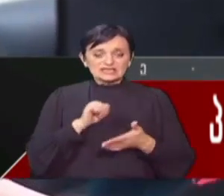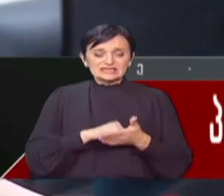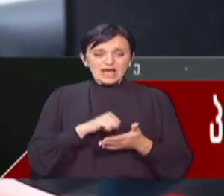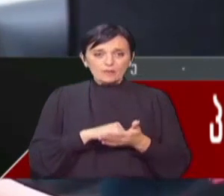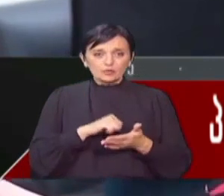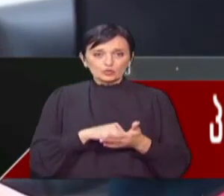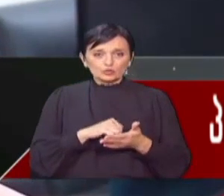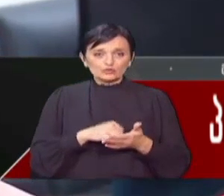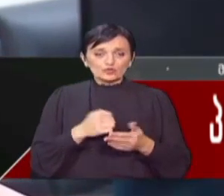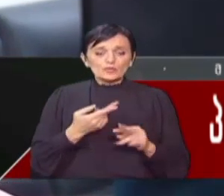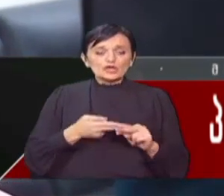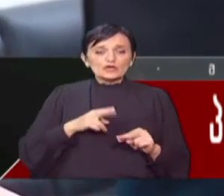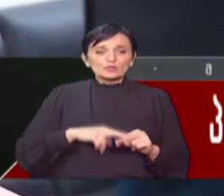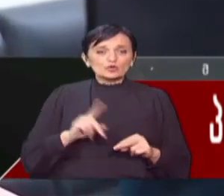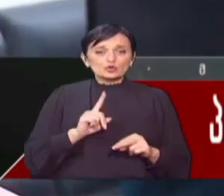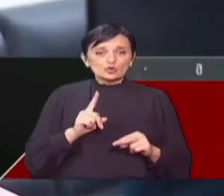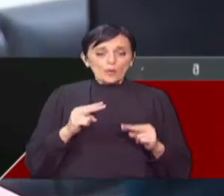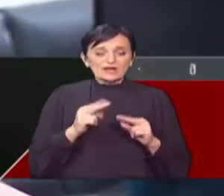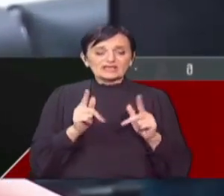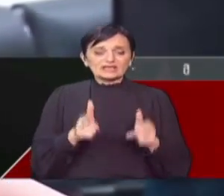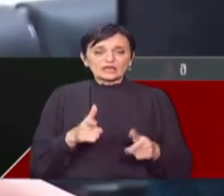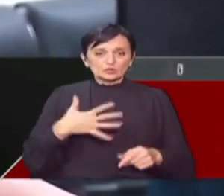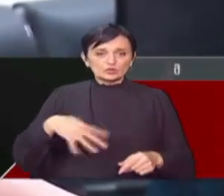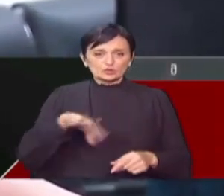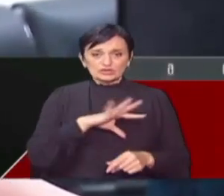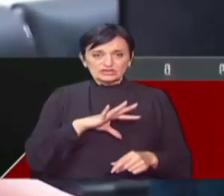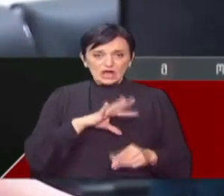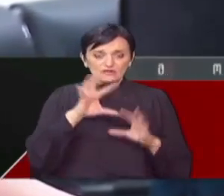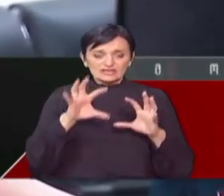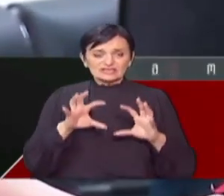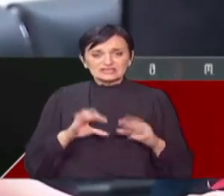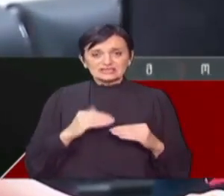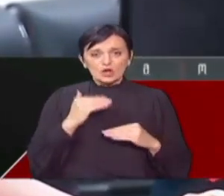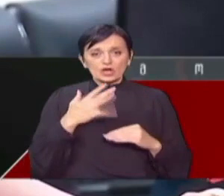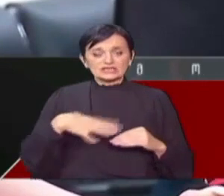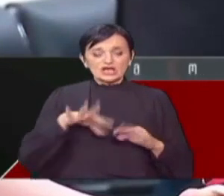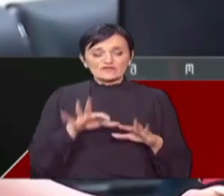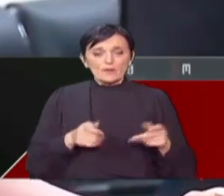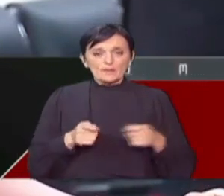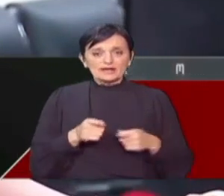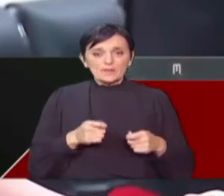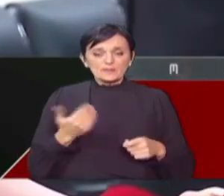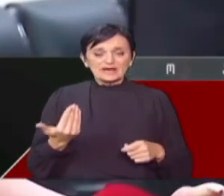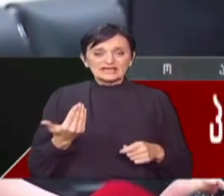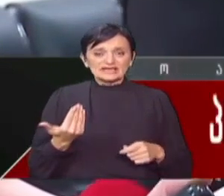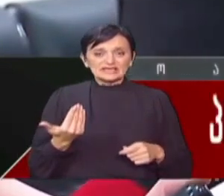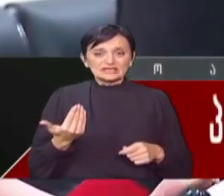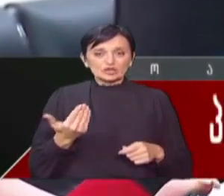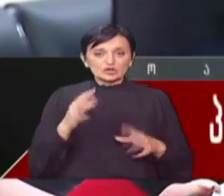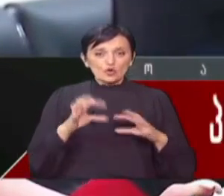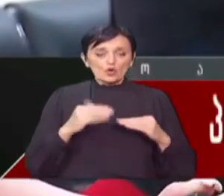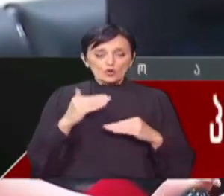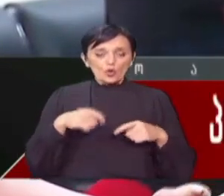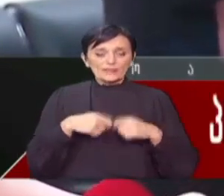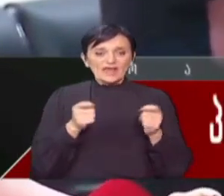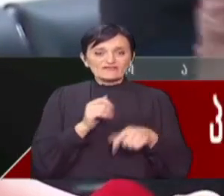puzueli, sa imisotrom, da, da, sturos, sa cartolos, sa Constituția, sa cartolos, prezidenti, sa mhridan, Constituția,